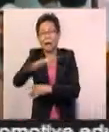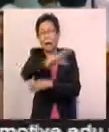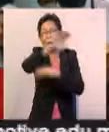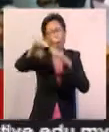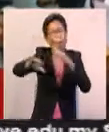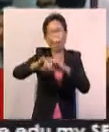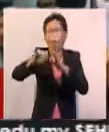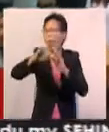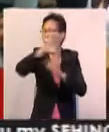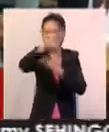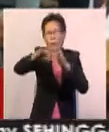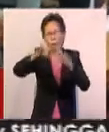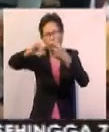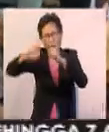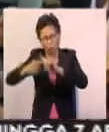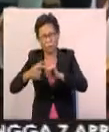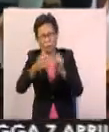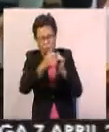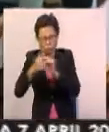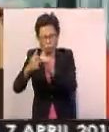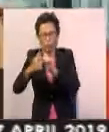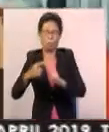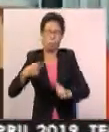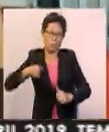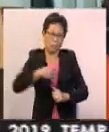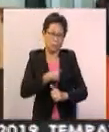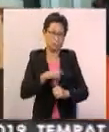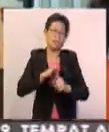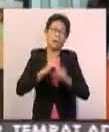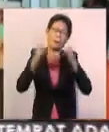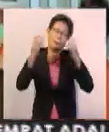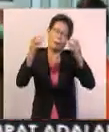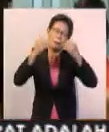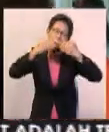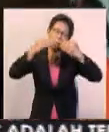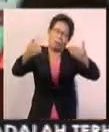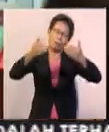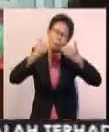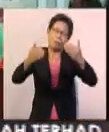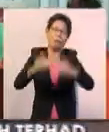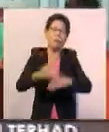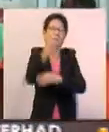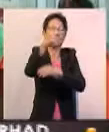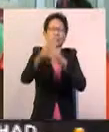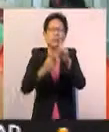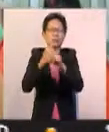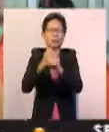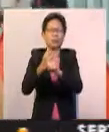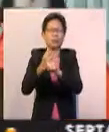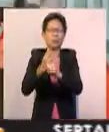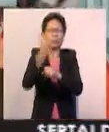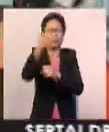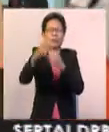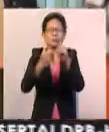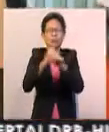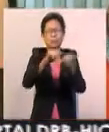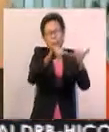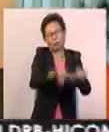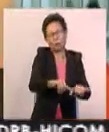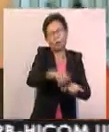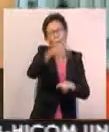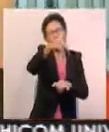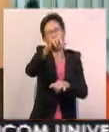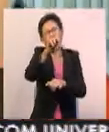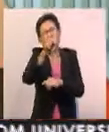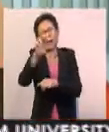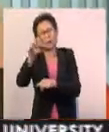friends yang together with us lah. Saya banyak-banyak terima kasih sampai 13 tahun mereka bagi aku setuju duduk dalam rumah